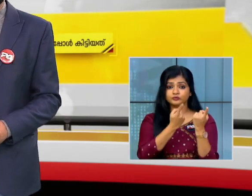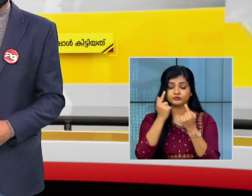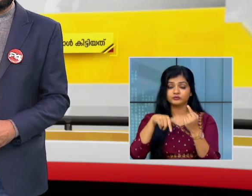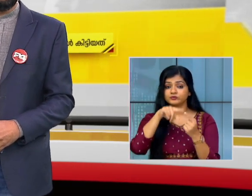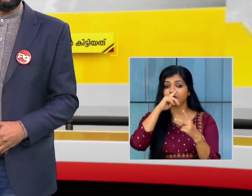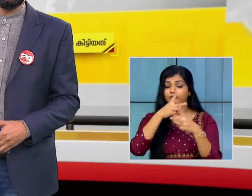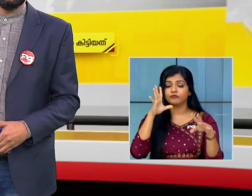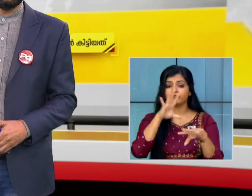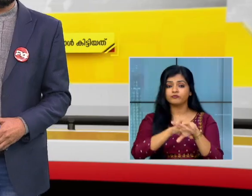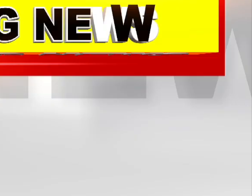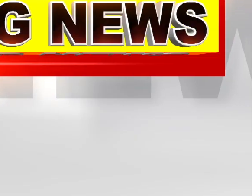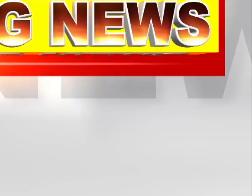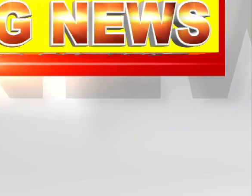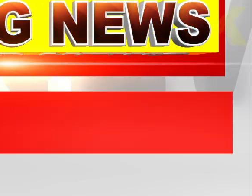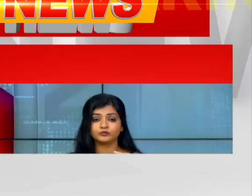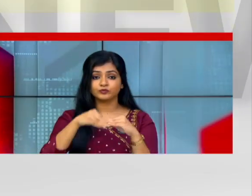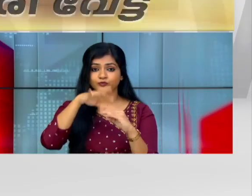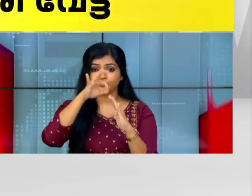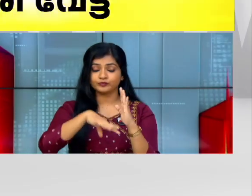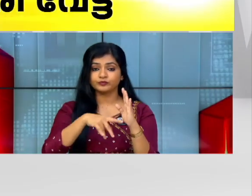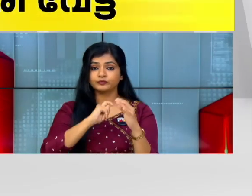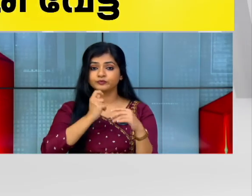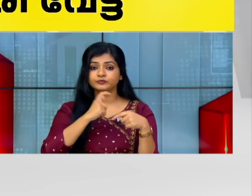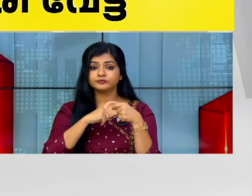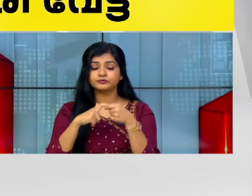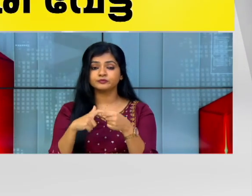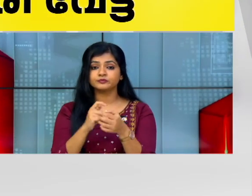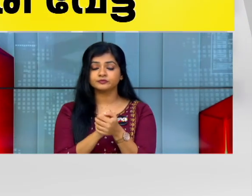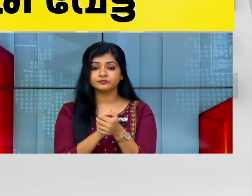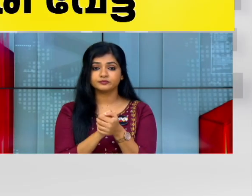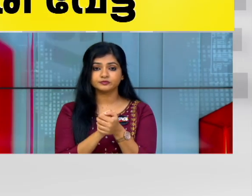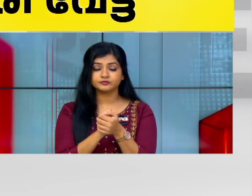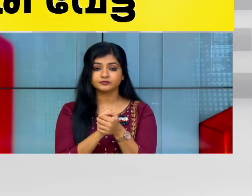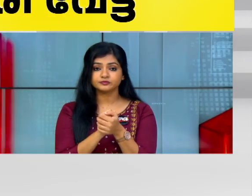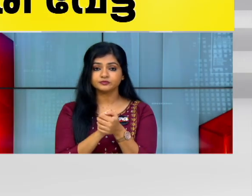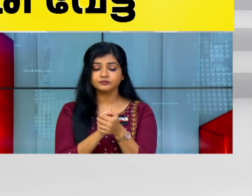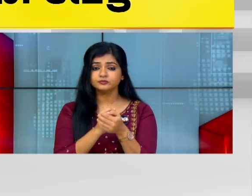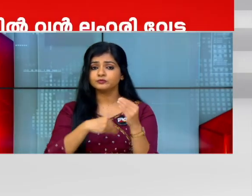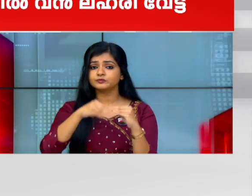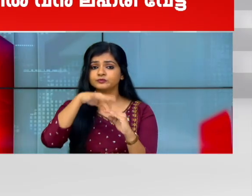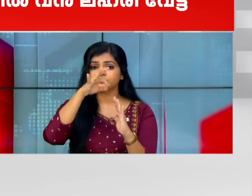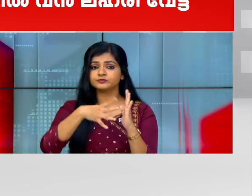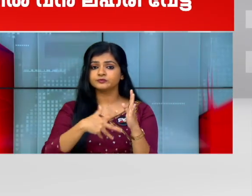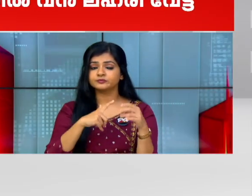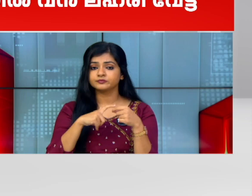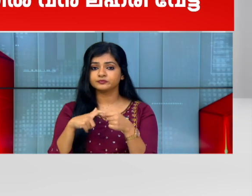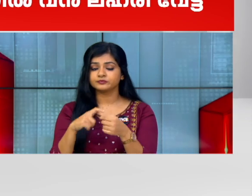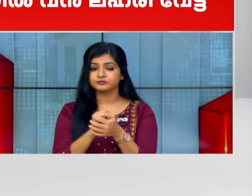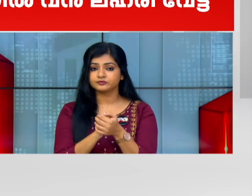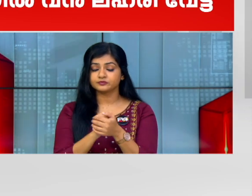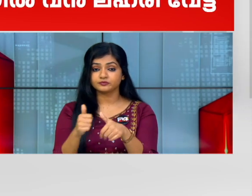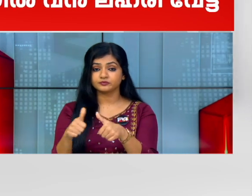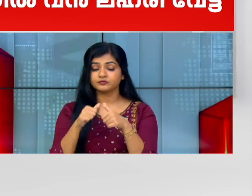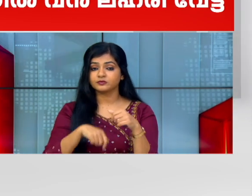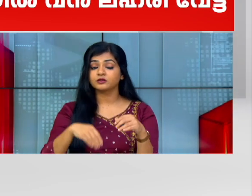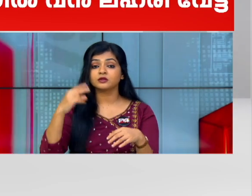ലഹരി വസ്തുക്കൾ പിടിച്ചെടുത്തത്. വാർത്തയുടെ വിശദാംശങ്ങളുമായി ഇപ്പോൾ ഹരികൃഷ്ണൻ ചേരുന്നുണ്ട്. തിരുവനന്തപുരത്ത് നിന്ന് ഹരികൃഷ്ണൻ, വിവരങ്ങൾ എന്തൊക്കെയാണ്? ഉന്മേഷ്,